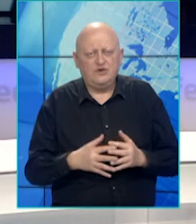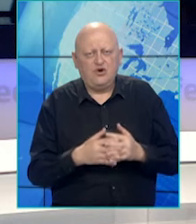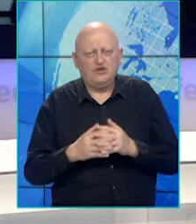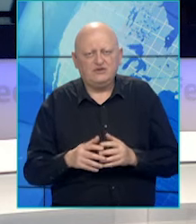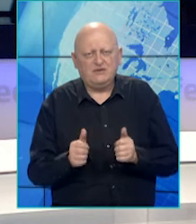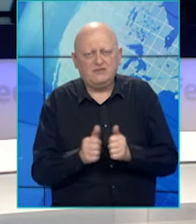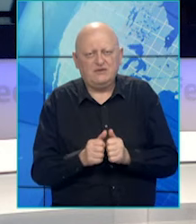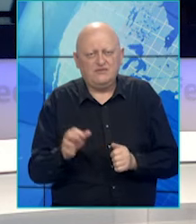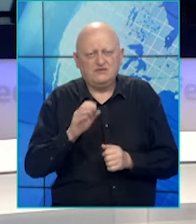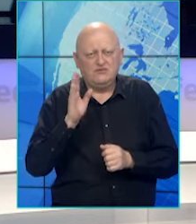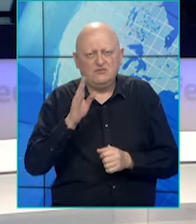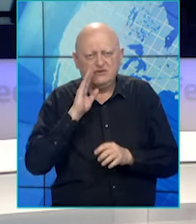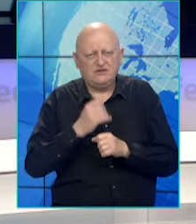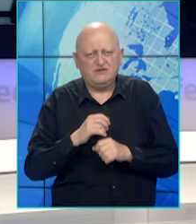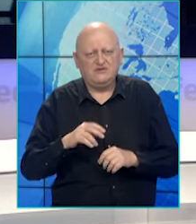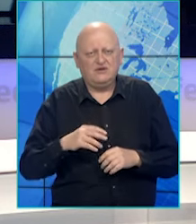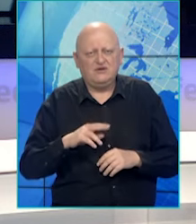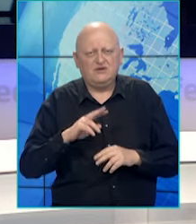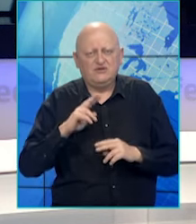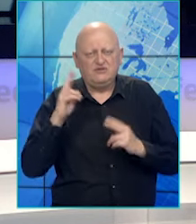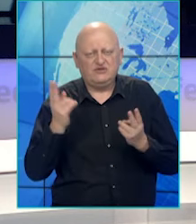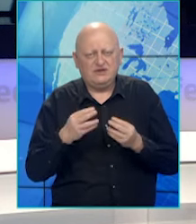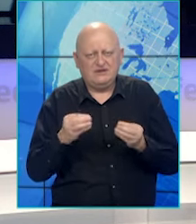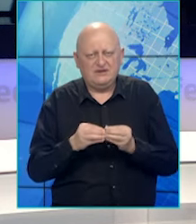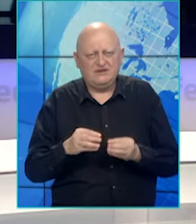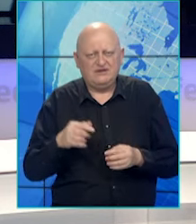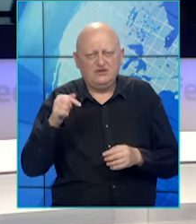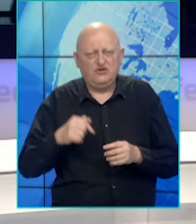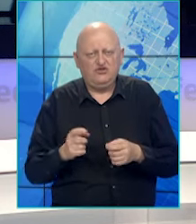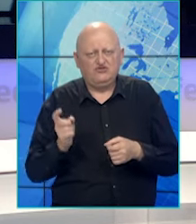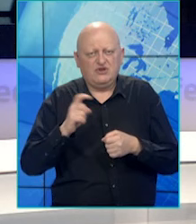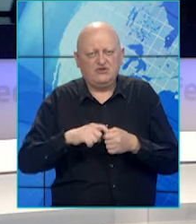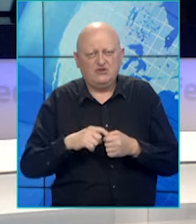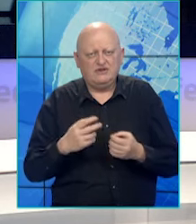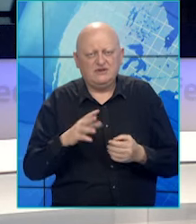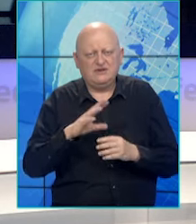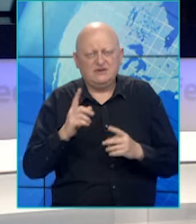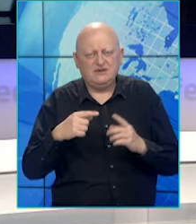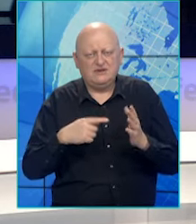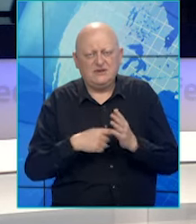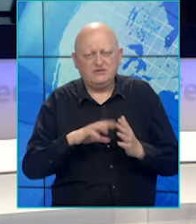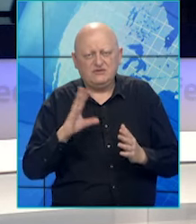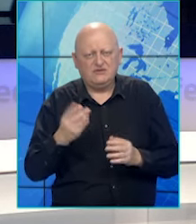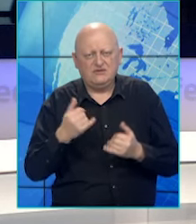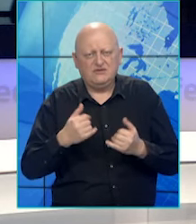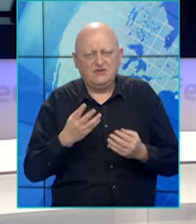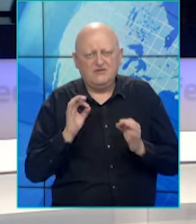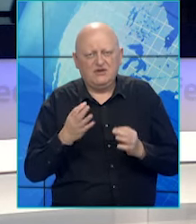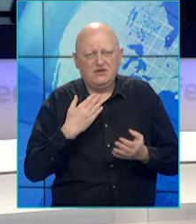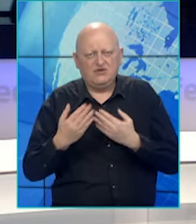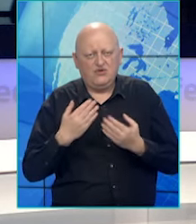Odnosi sa partnerima, evropski put Bosne i Hercegovine, odnos međunarodne zajednice, južna interkonekcija, teme su o kojima je na